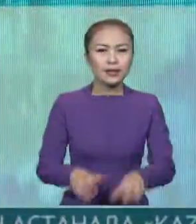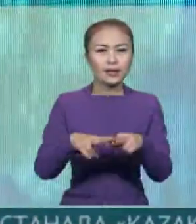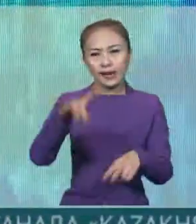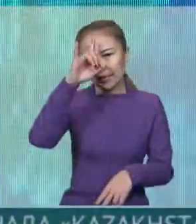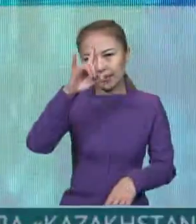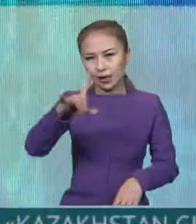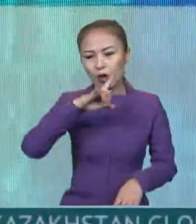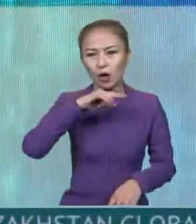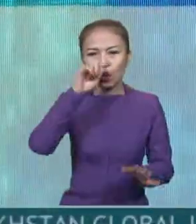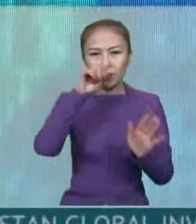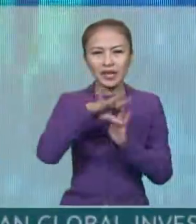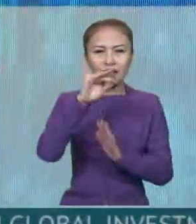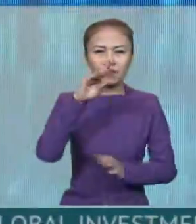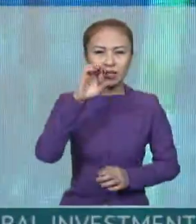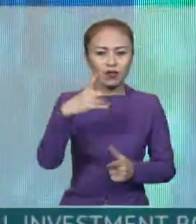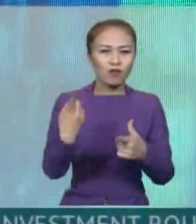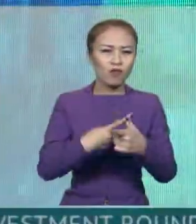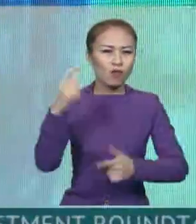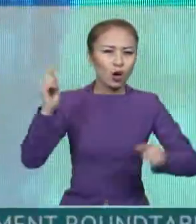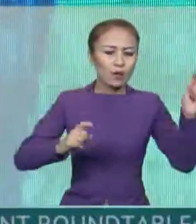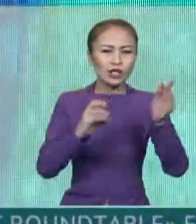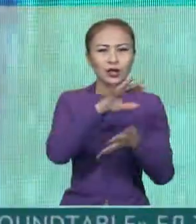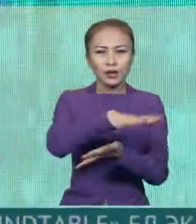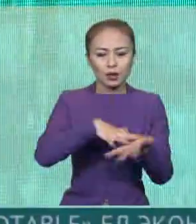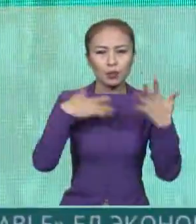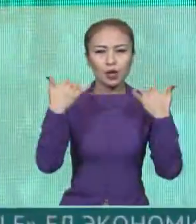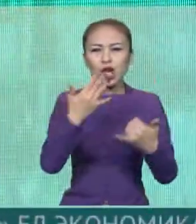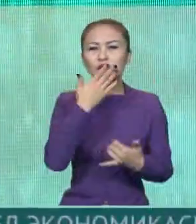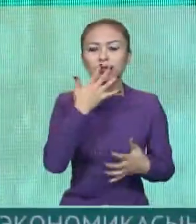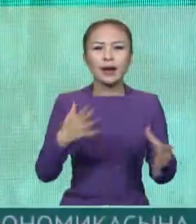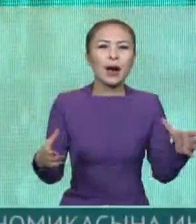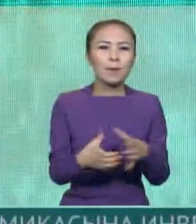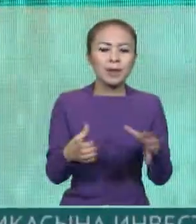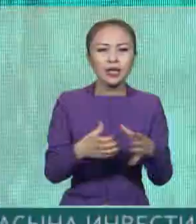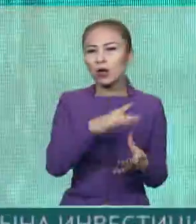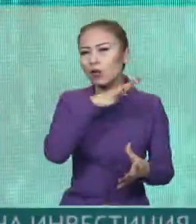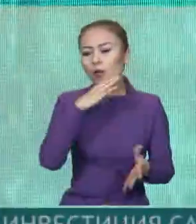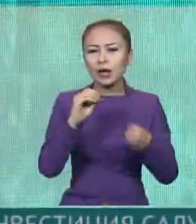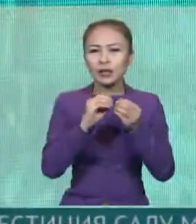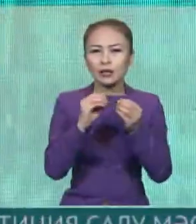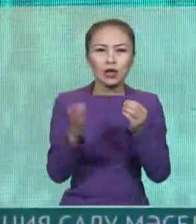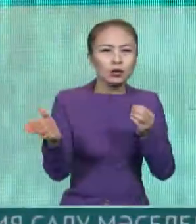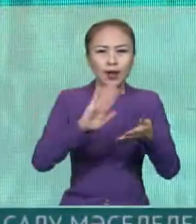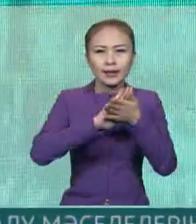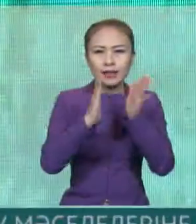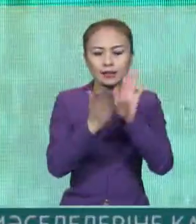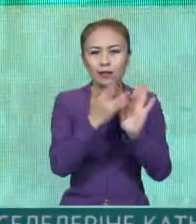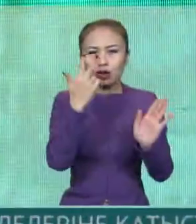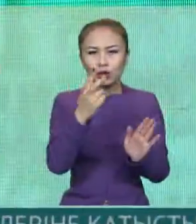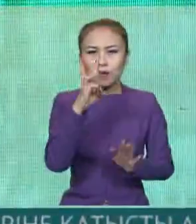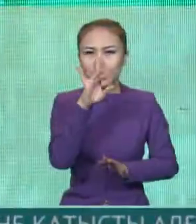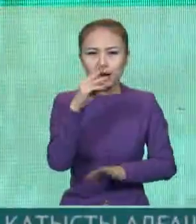Астанада Қазақстан Global Invest форумы жалғасып жатыр. Бүгін шетелдік компаниялармен 10-нан астам келісім жасалып, 3 миллиард доллардан